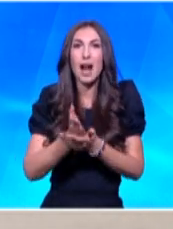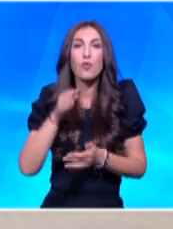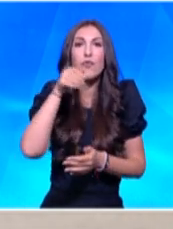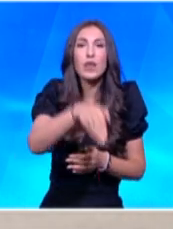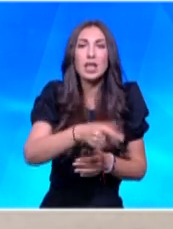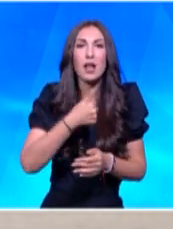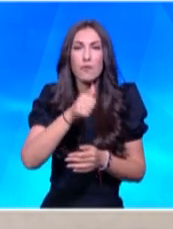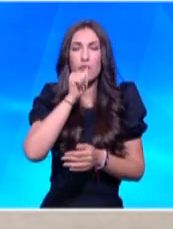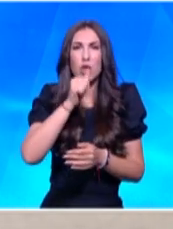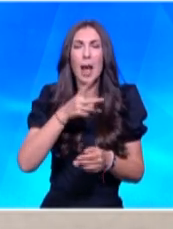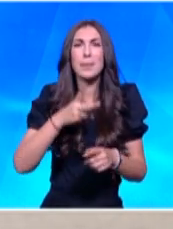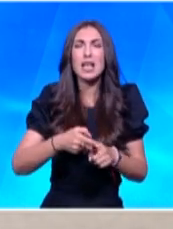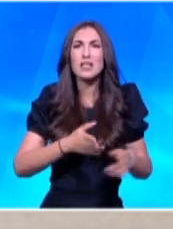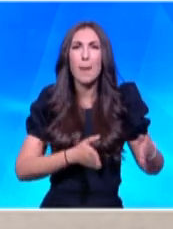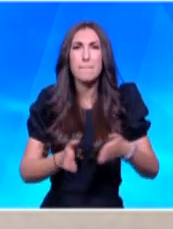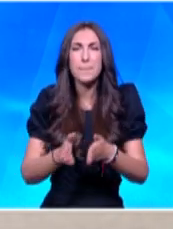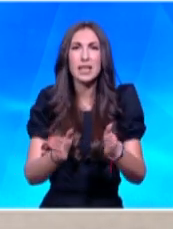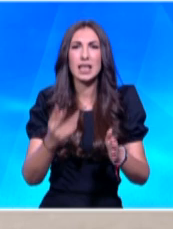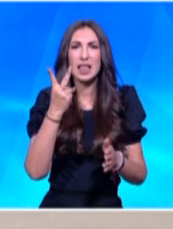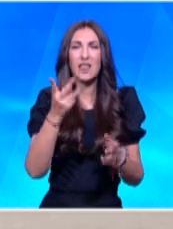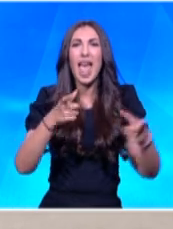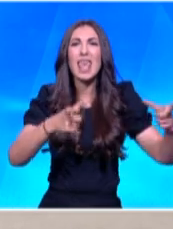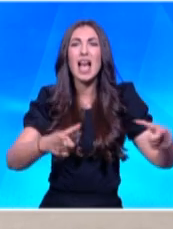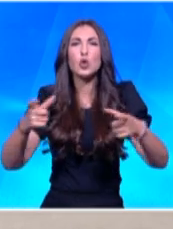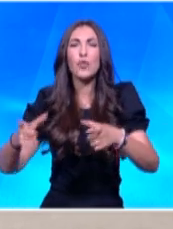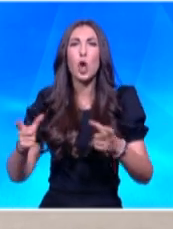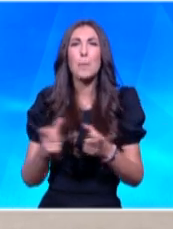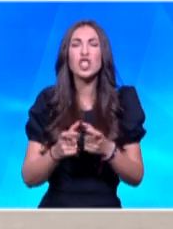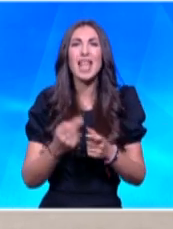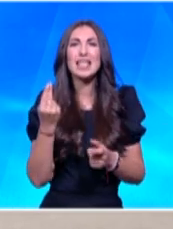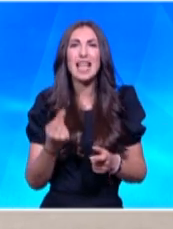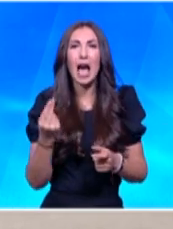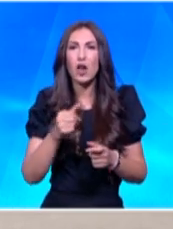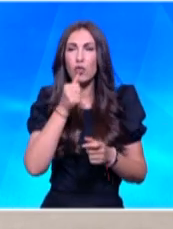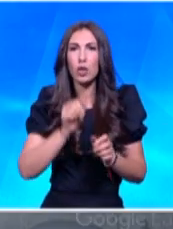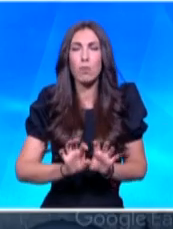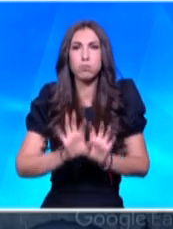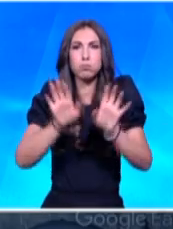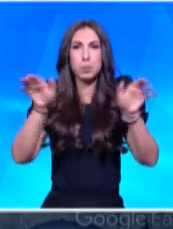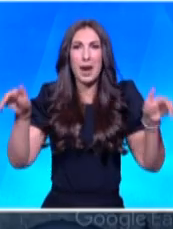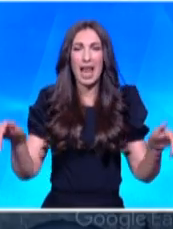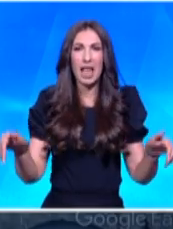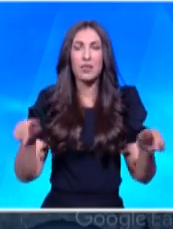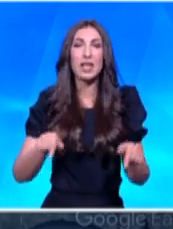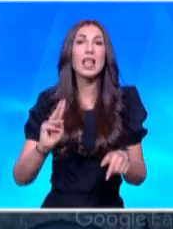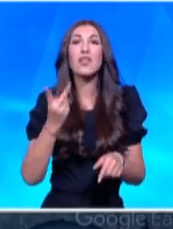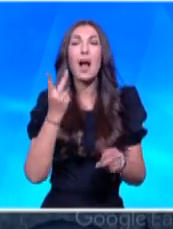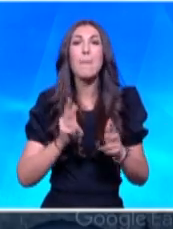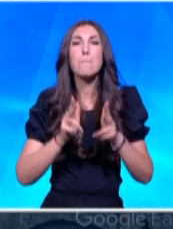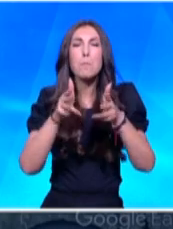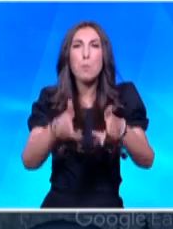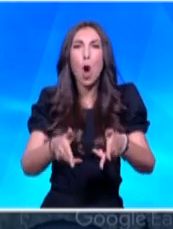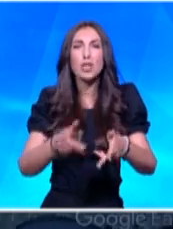прекъснати основни пътни артерии. Два от язовирите в община Царево преливат в този момент. Два моста